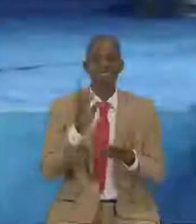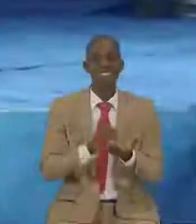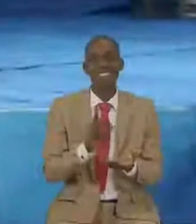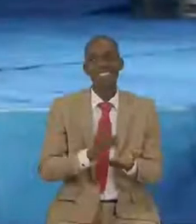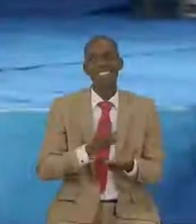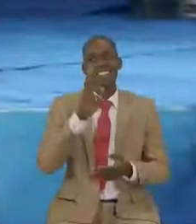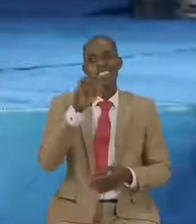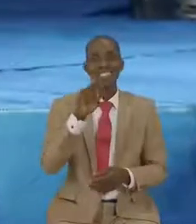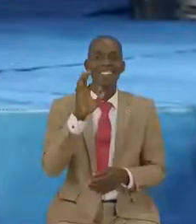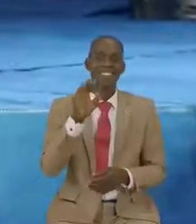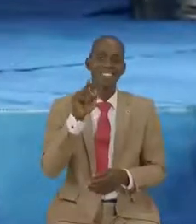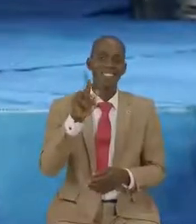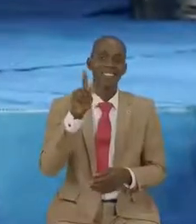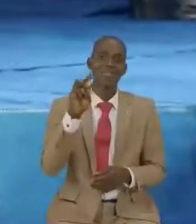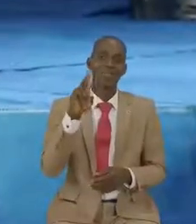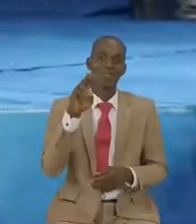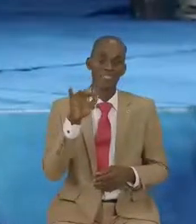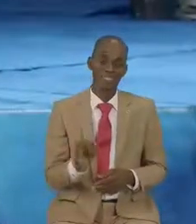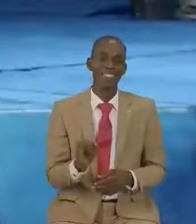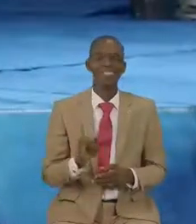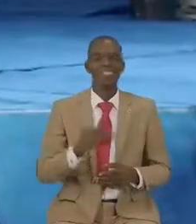Pasteur Docteur W.Komoué.